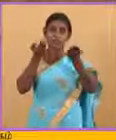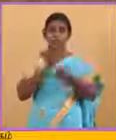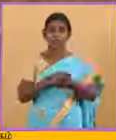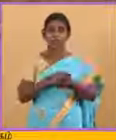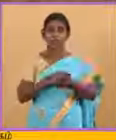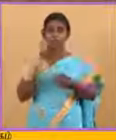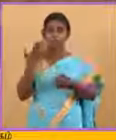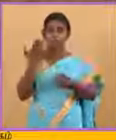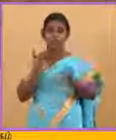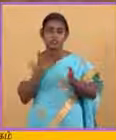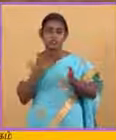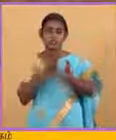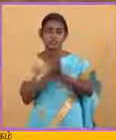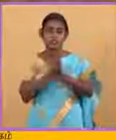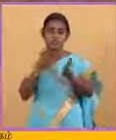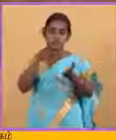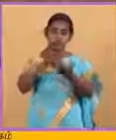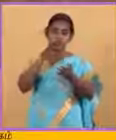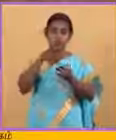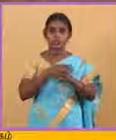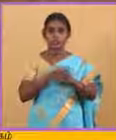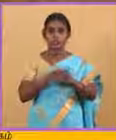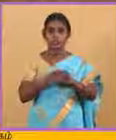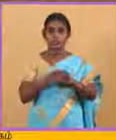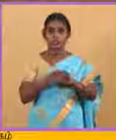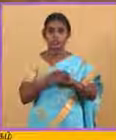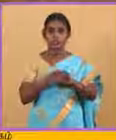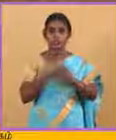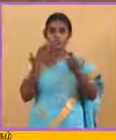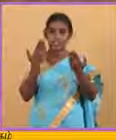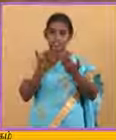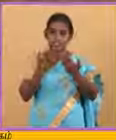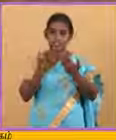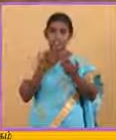வர வேண்டும். அடுத்து அது மட்டுமா, கற்க கசடர